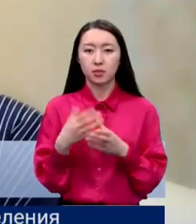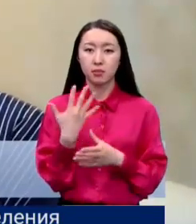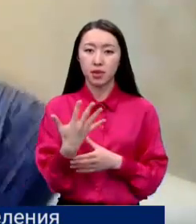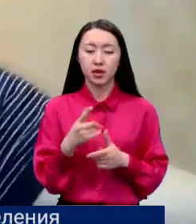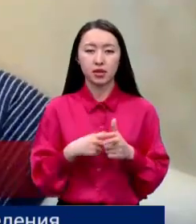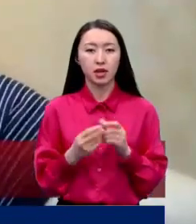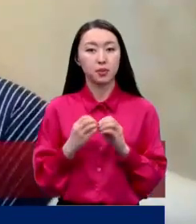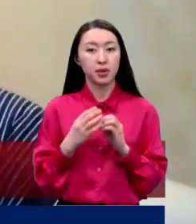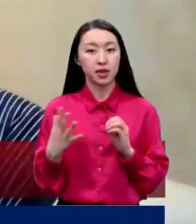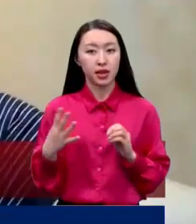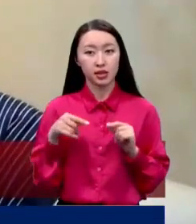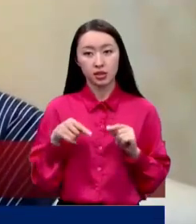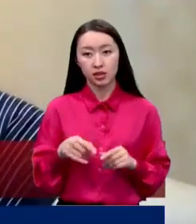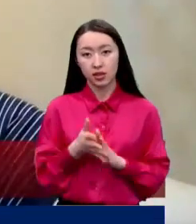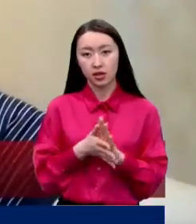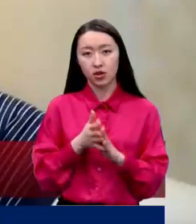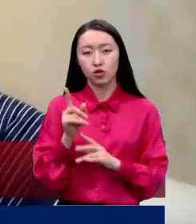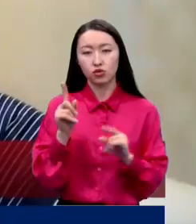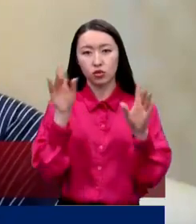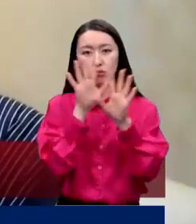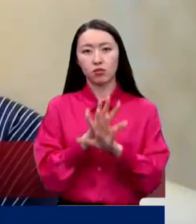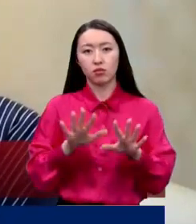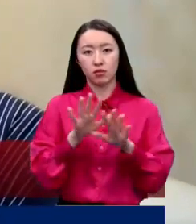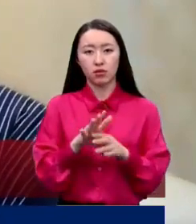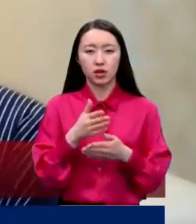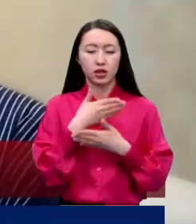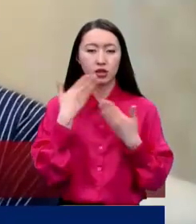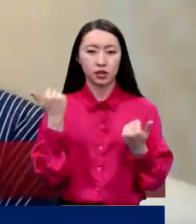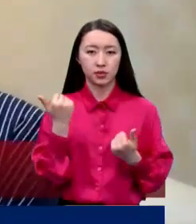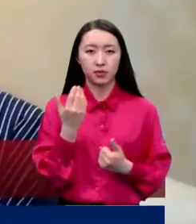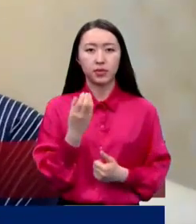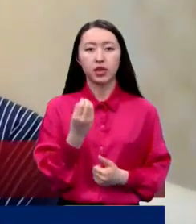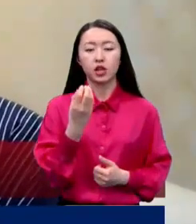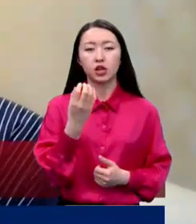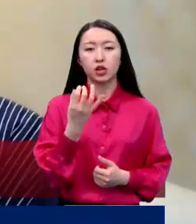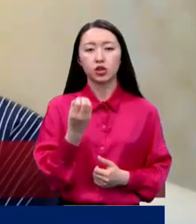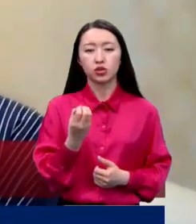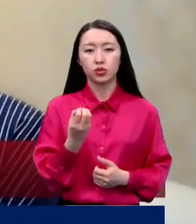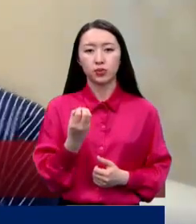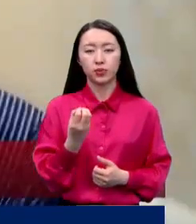поэтому здесь говорить о том, что глаза замыливаются, я думаю, что нельзя. И еще, Мадин, я